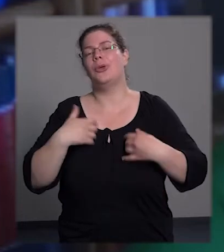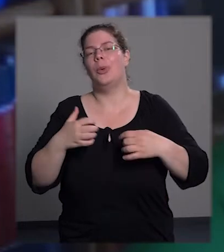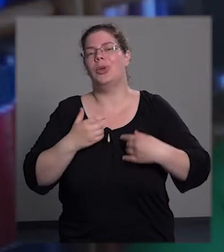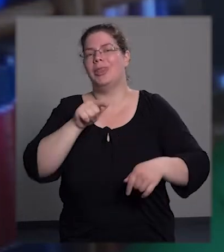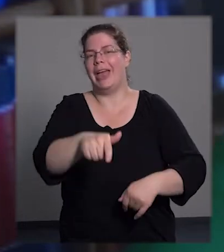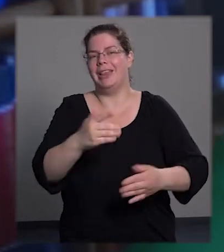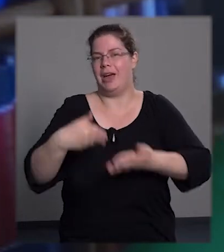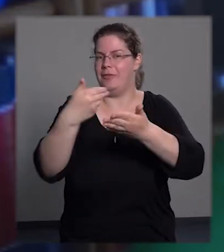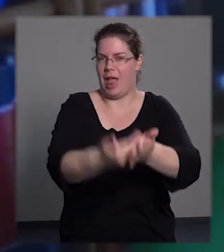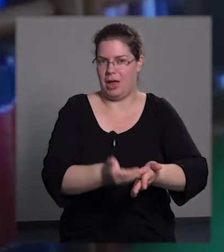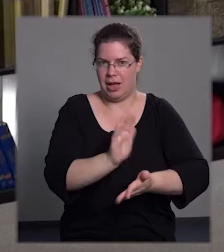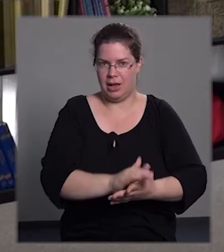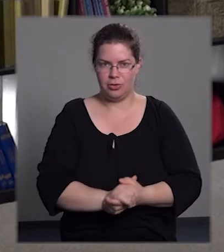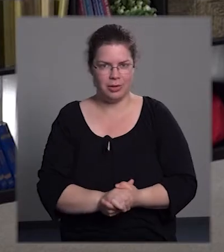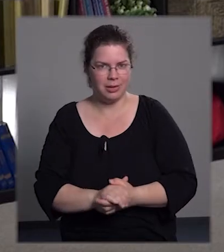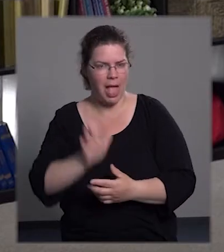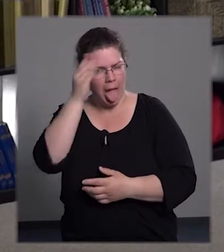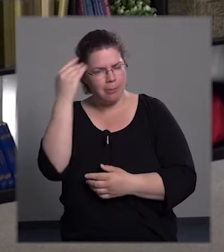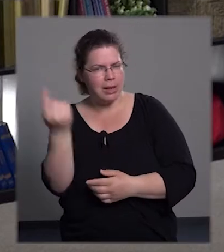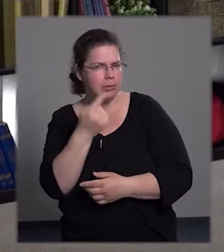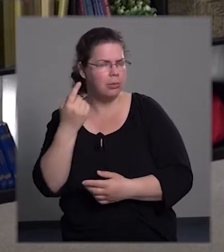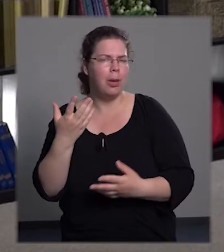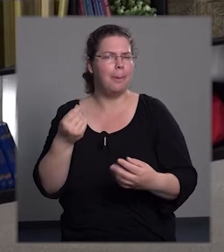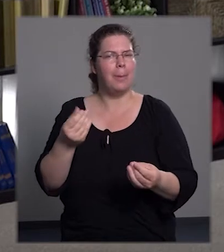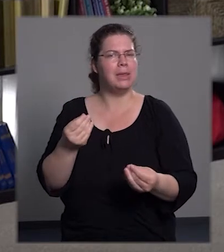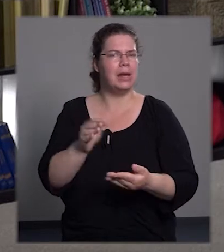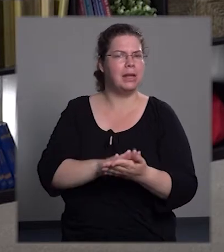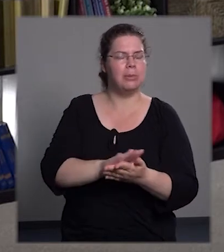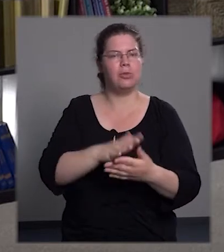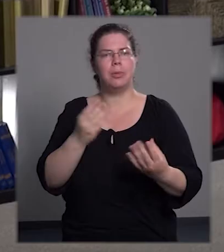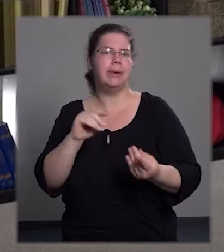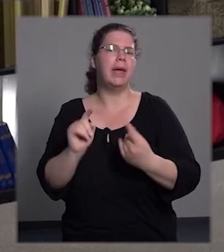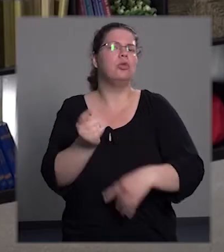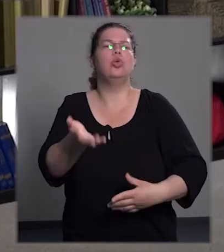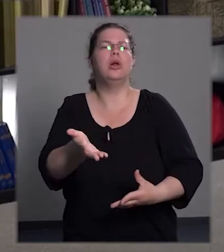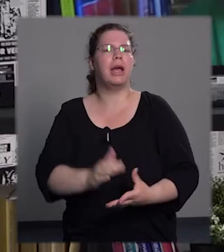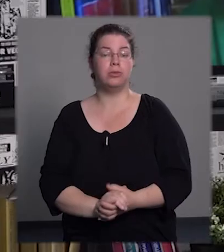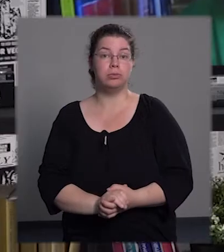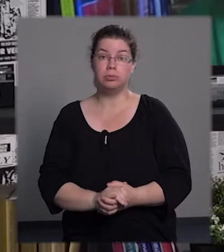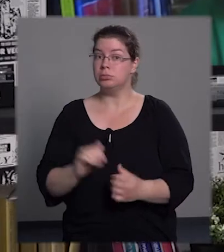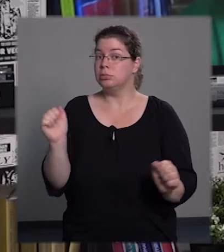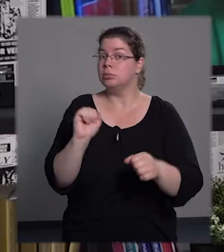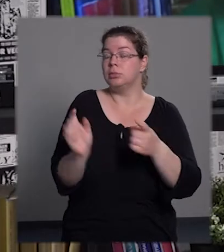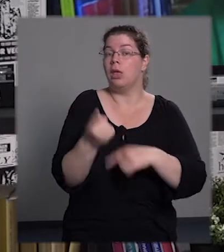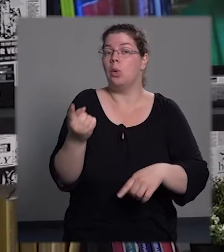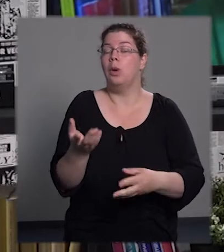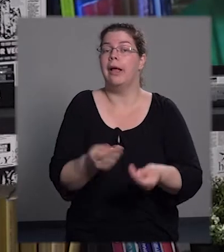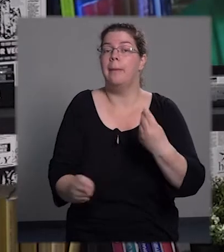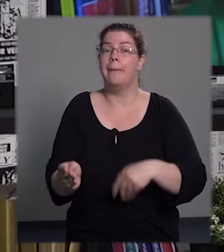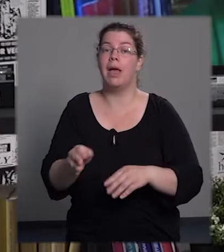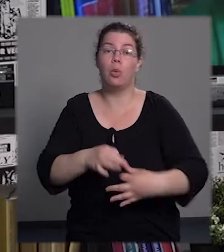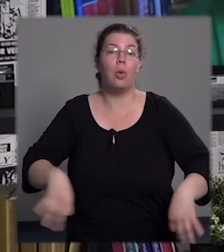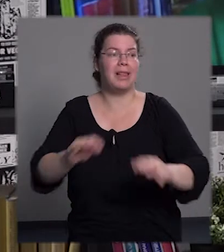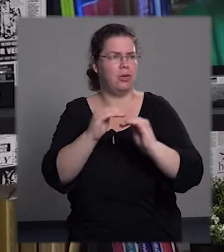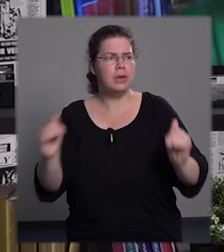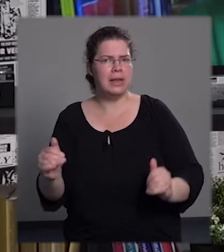felajánlásnak. Emlékszoba, az mennyire jellemző, vagy mennyire különleges? Nagyon különleges, mert országos szinten